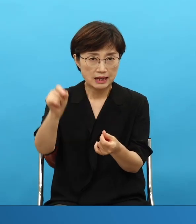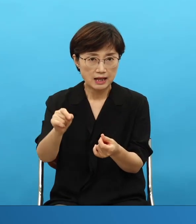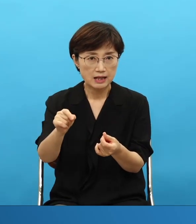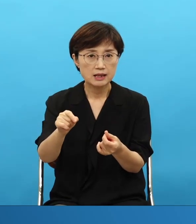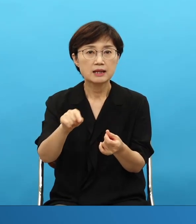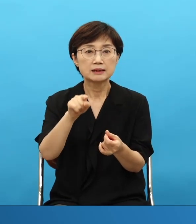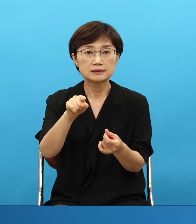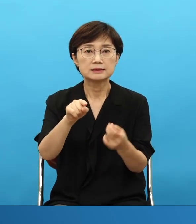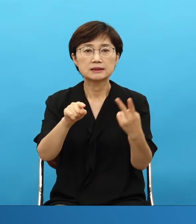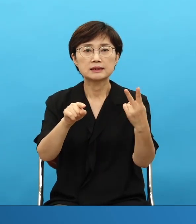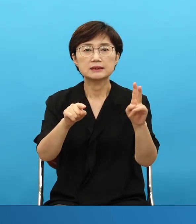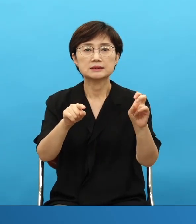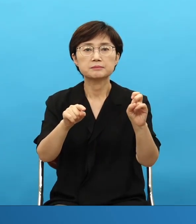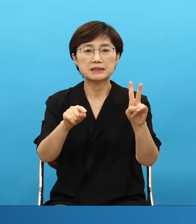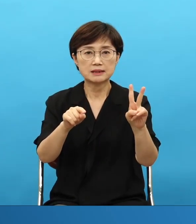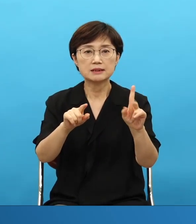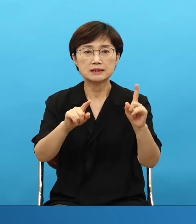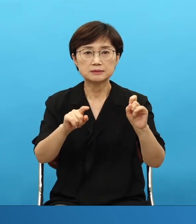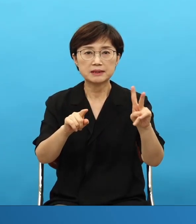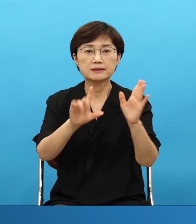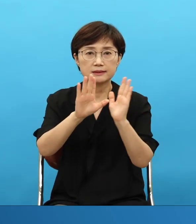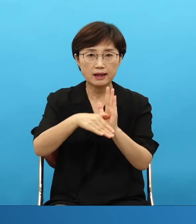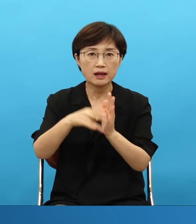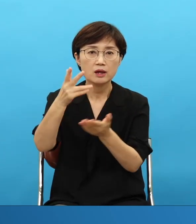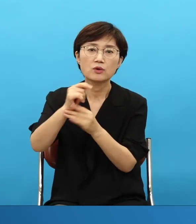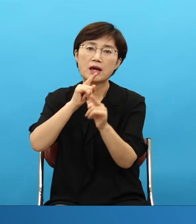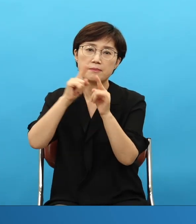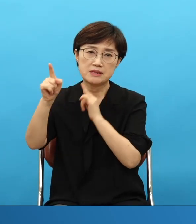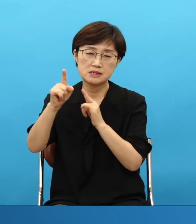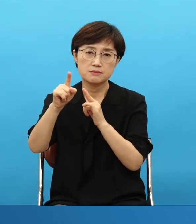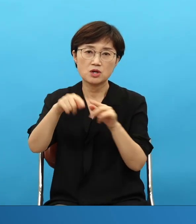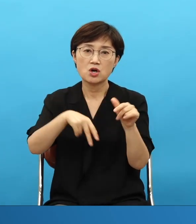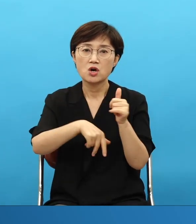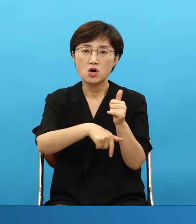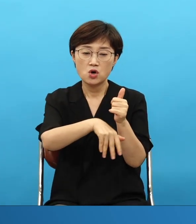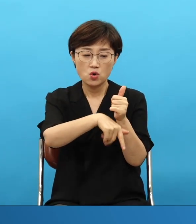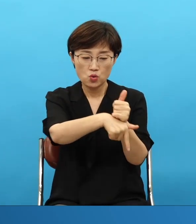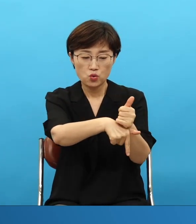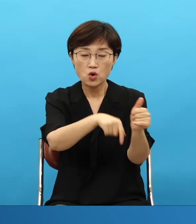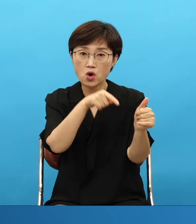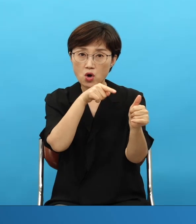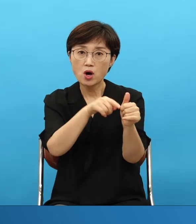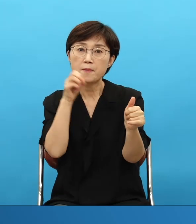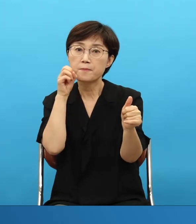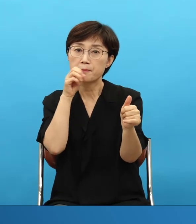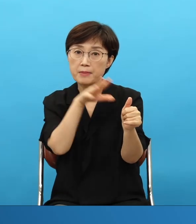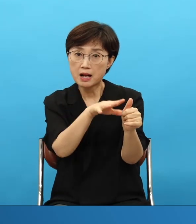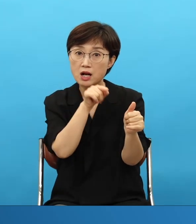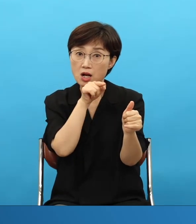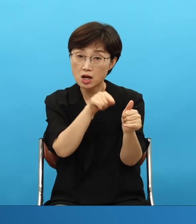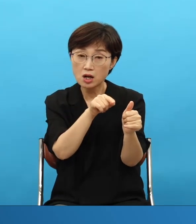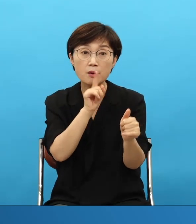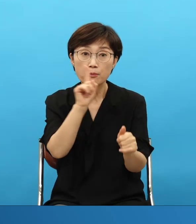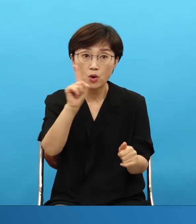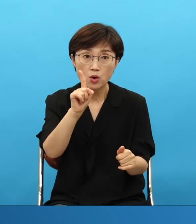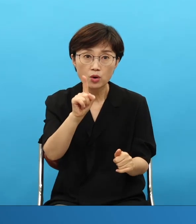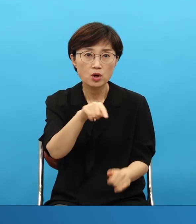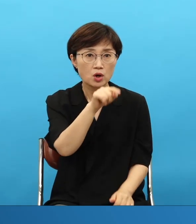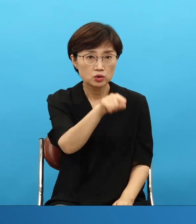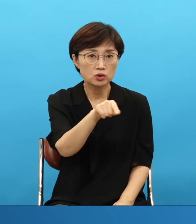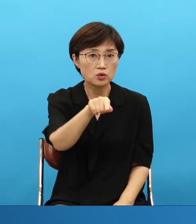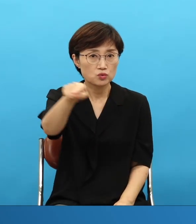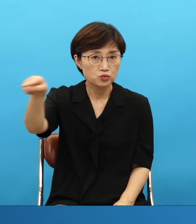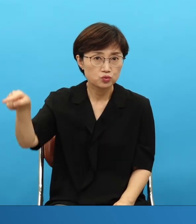달 곧 그달 21일에 여호와의 말씀이 선지자 학개에게 임하니라. 이르시되